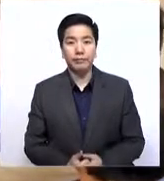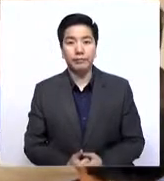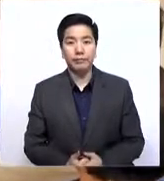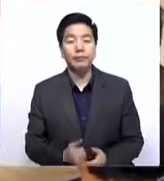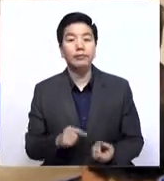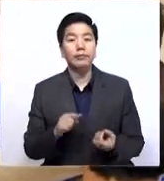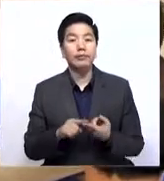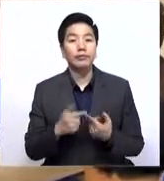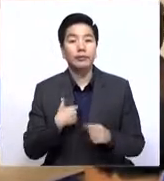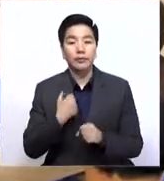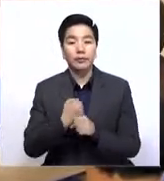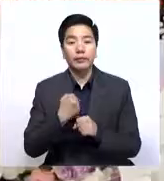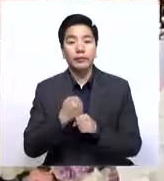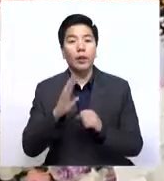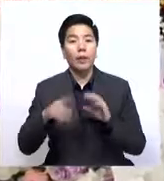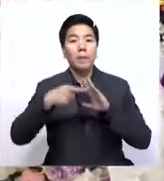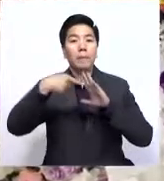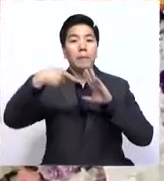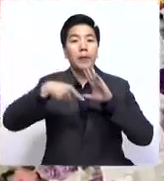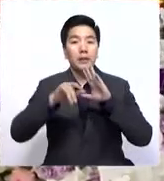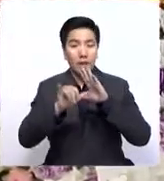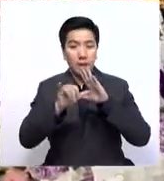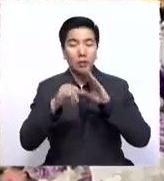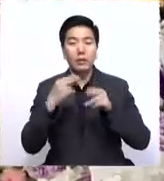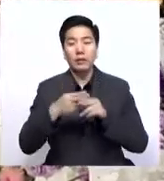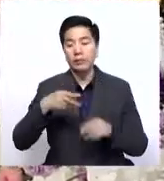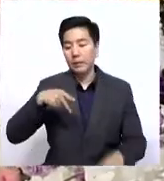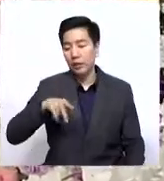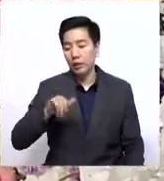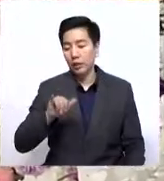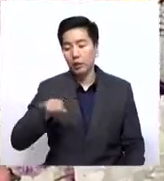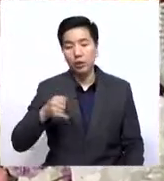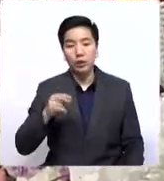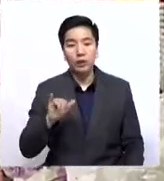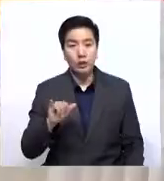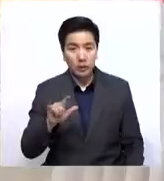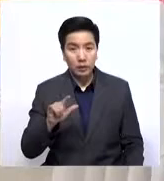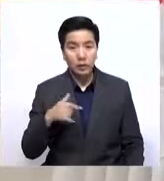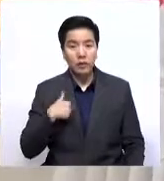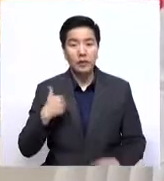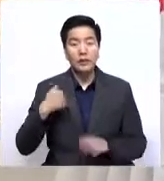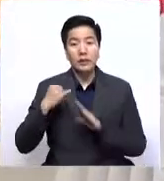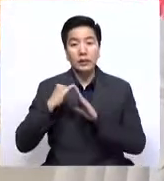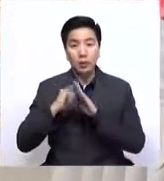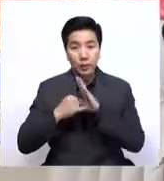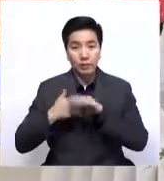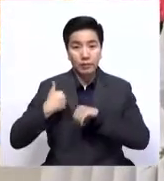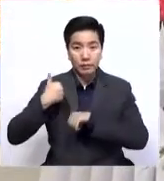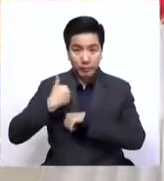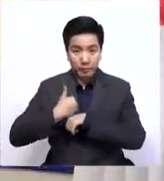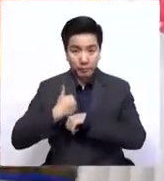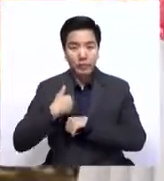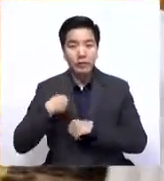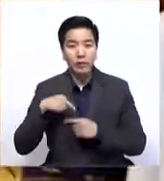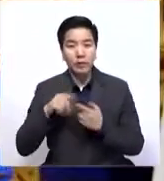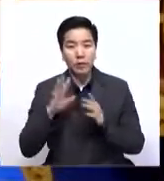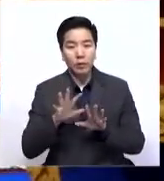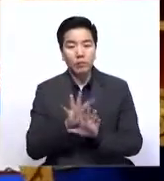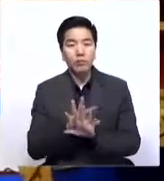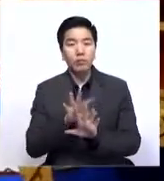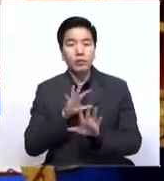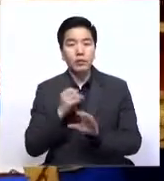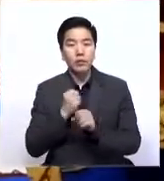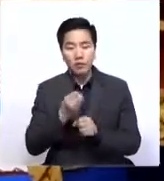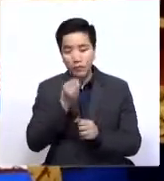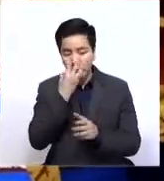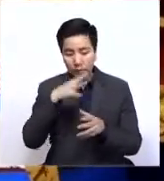ส่วนที่ศาลาประชาคมจังหวัดพะเยานายประจนปรัชกุลผู้ว่าราชการจังหวัดพะเยานะครับนำประชาชนร่วมประกอบพิธีถว